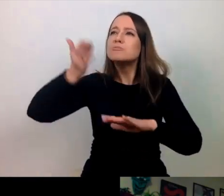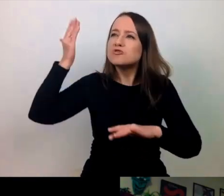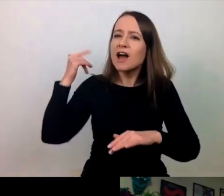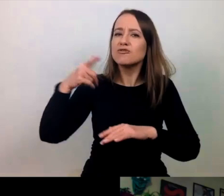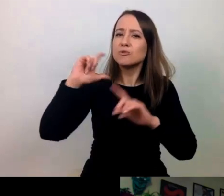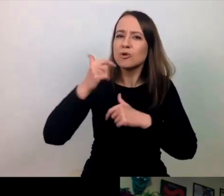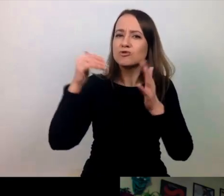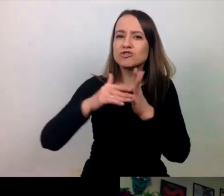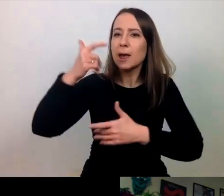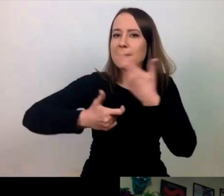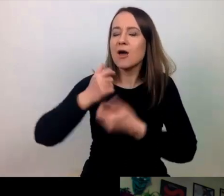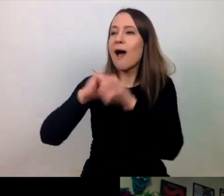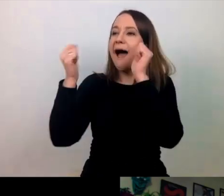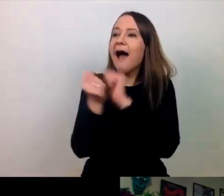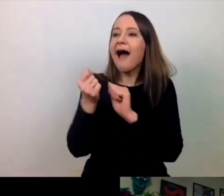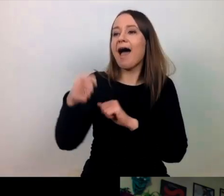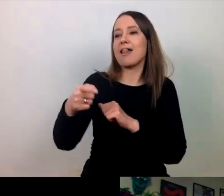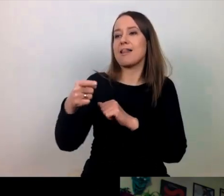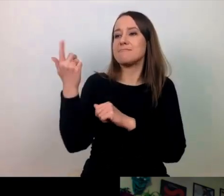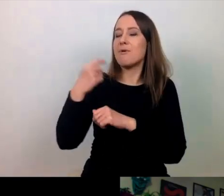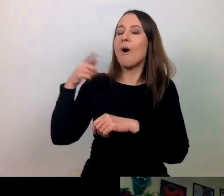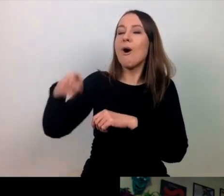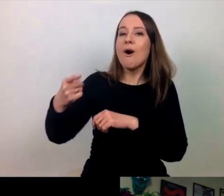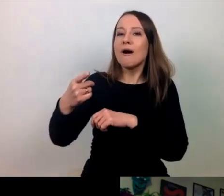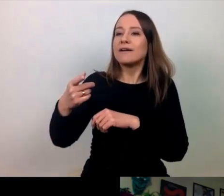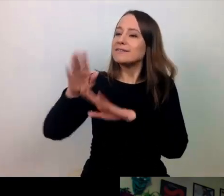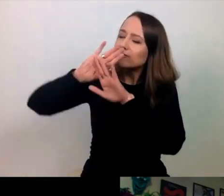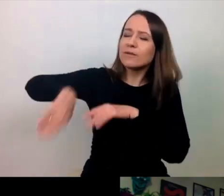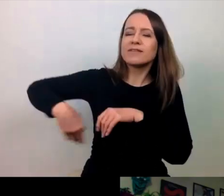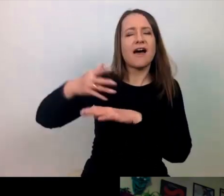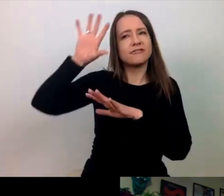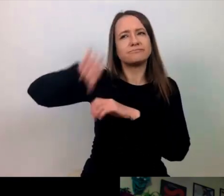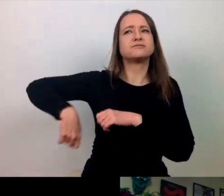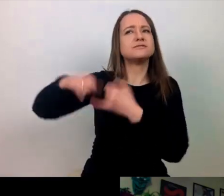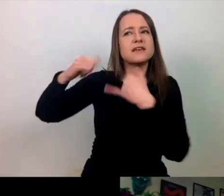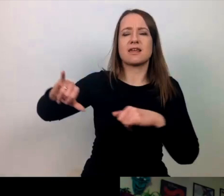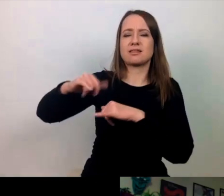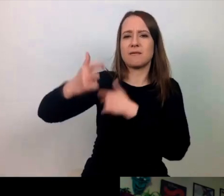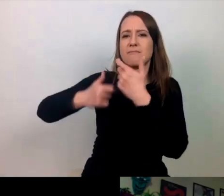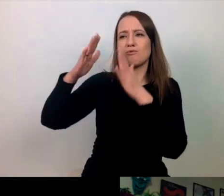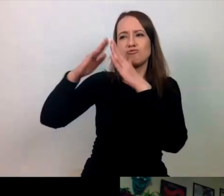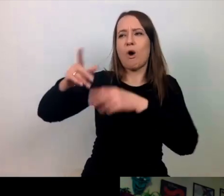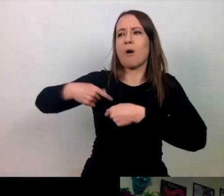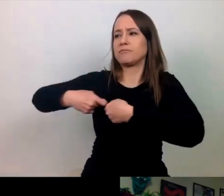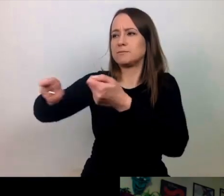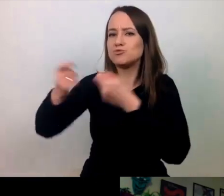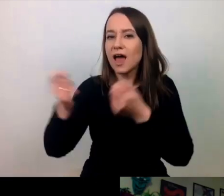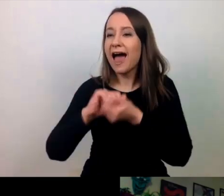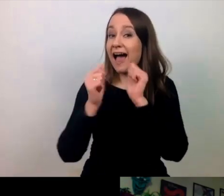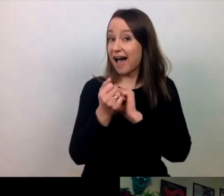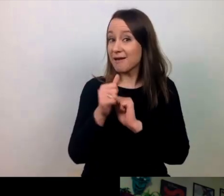ją zostawić, zamknąć na 4 spusty i sprzedać innym, albo może spróbować z nią jakoś się oswoić.